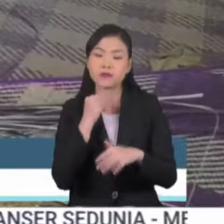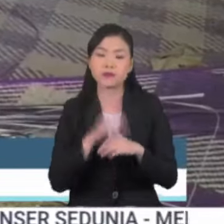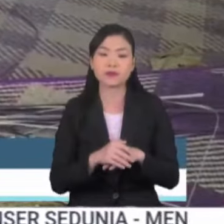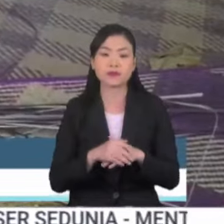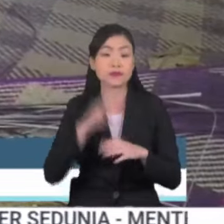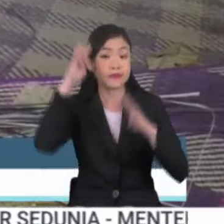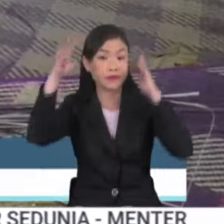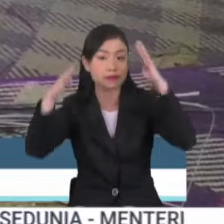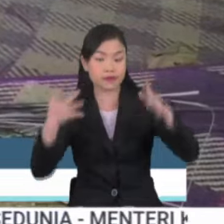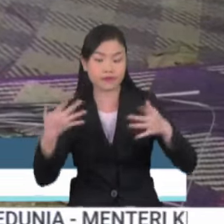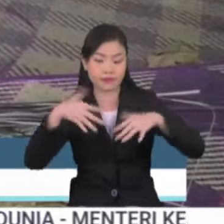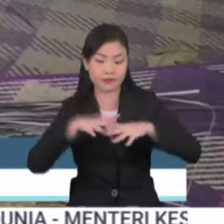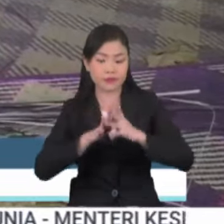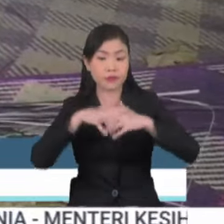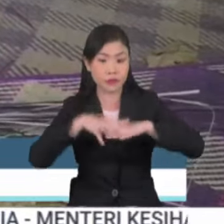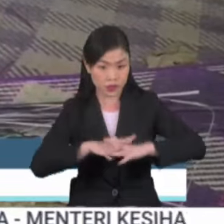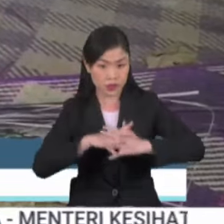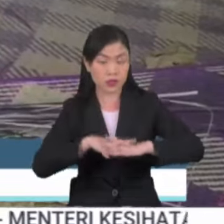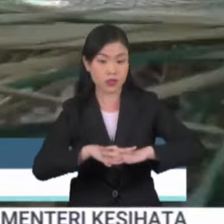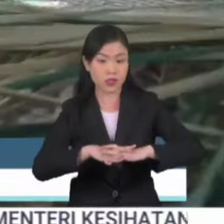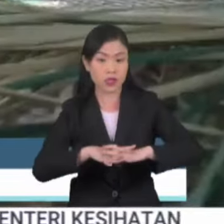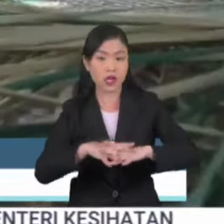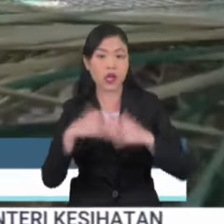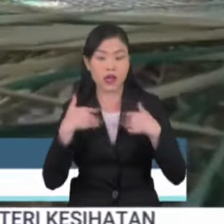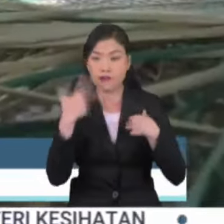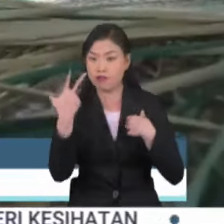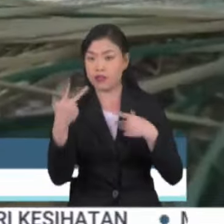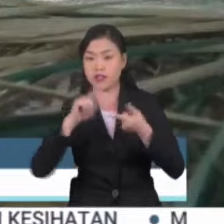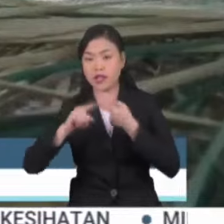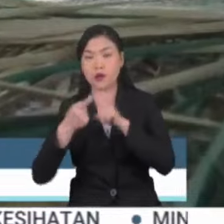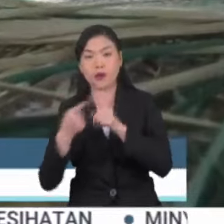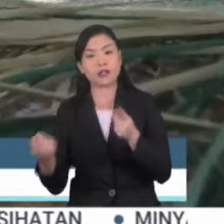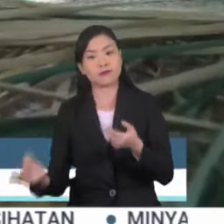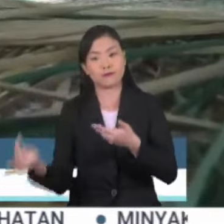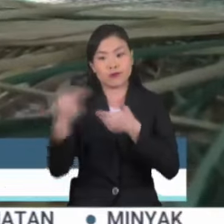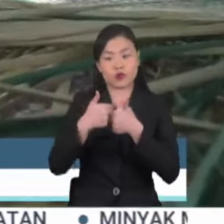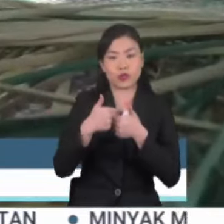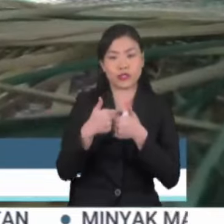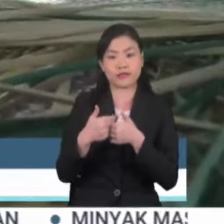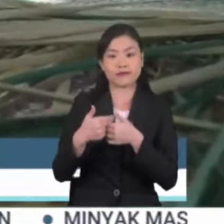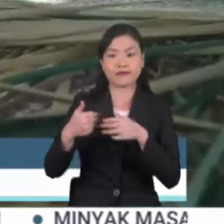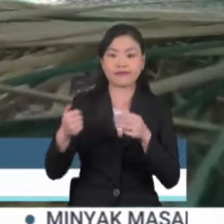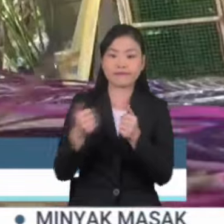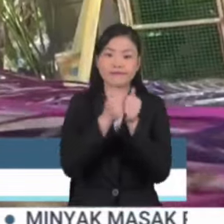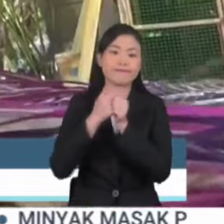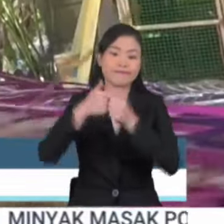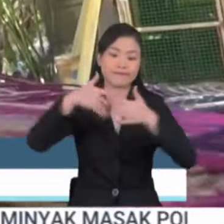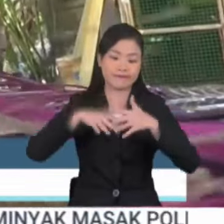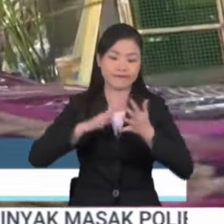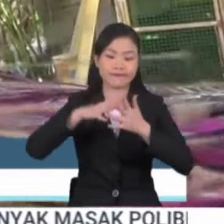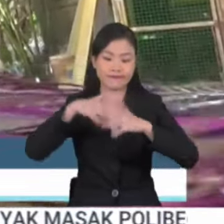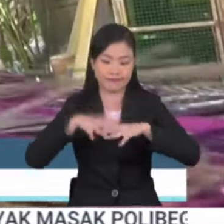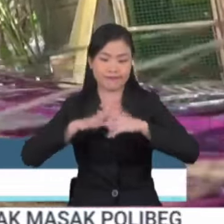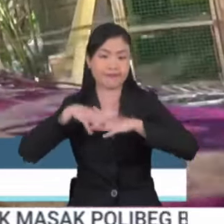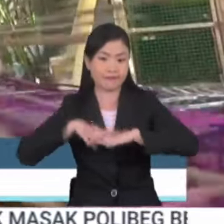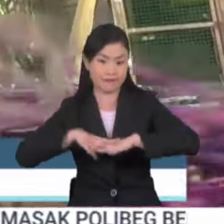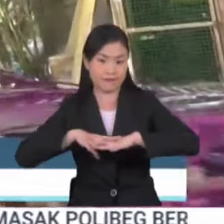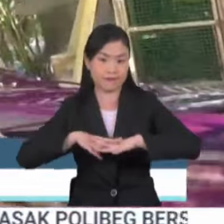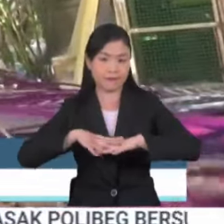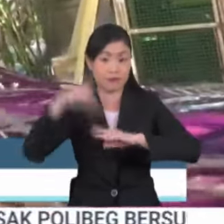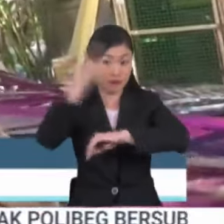Aktiviti menganyam tikar turut disertai tiga rakannya, Zizah Awang, Halijah Samad dan Limah Harun.